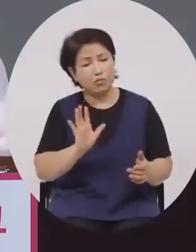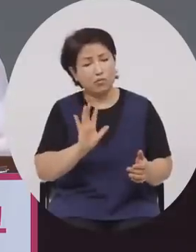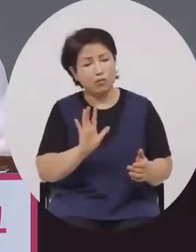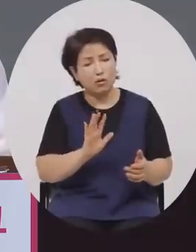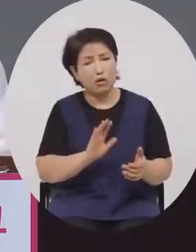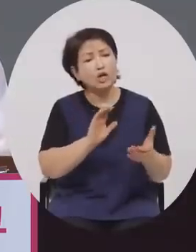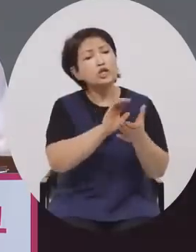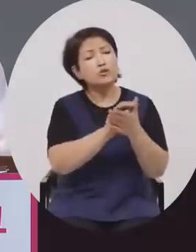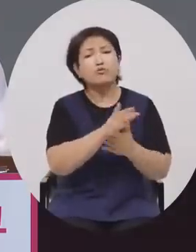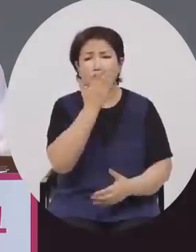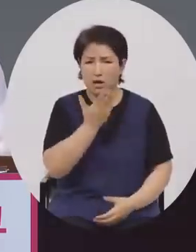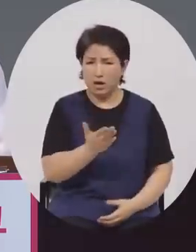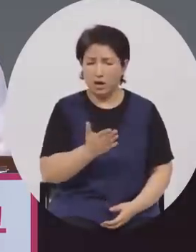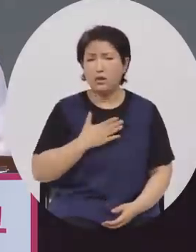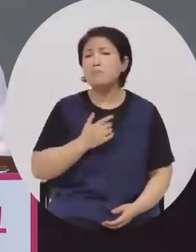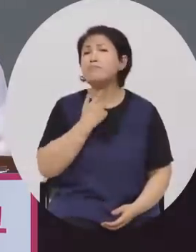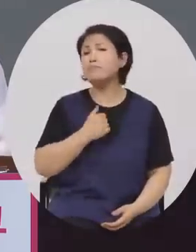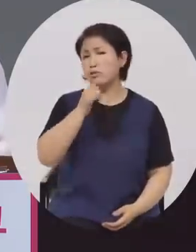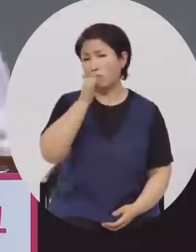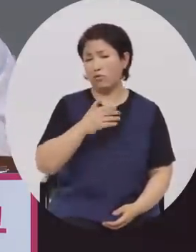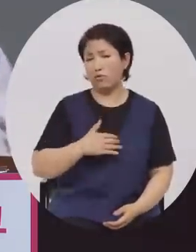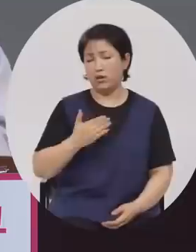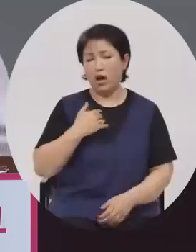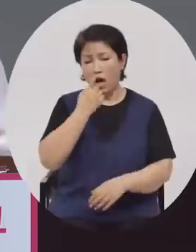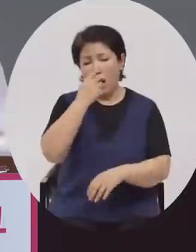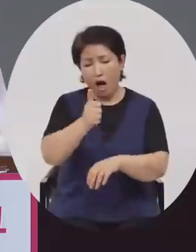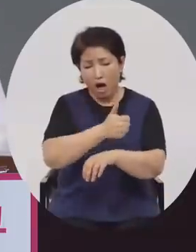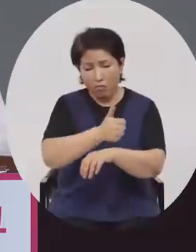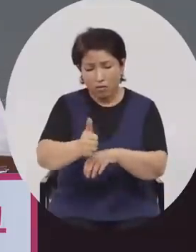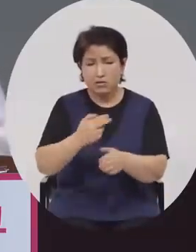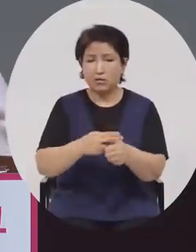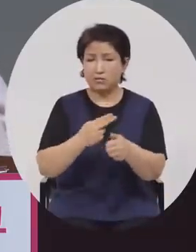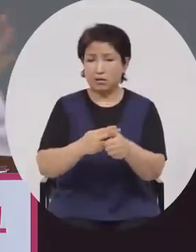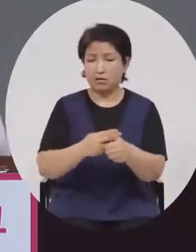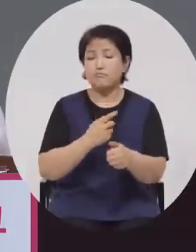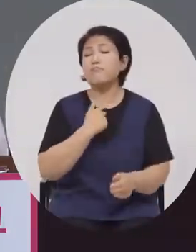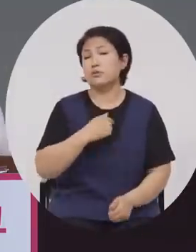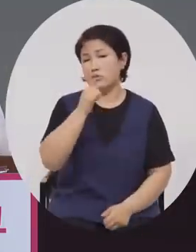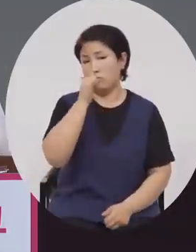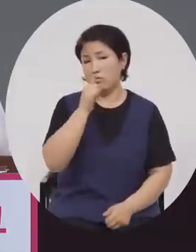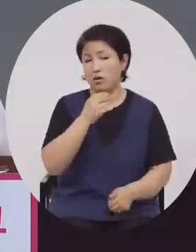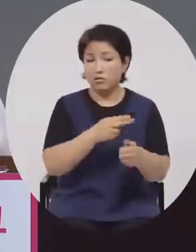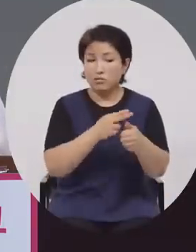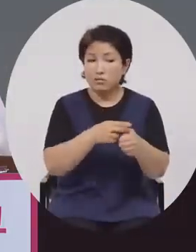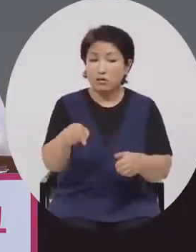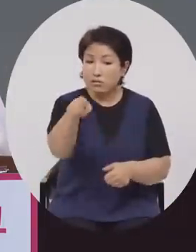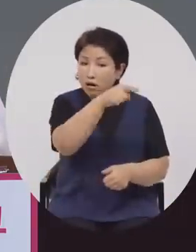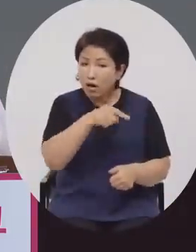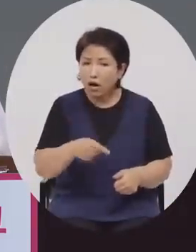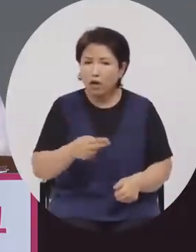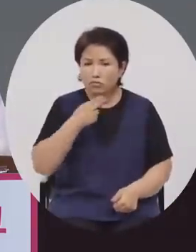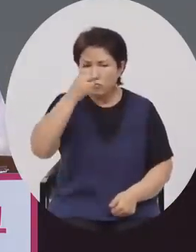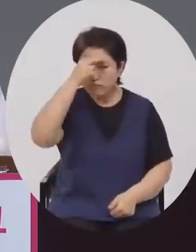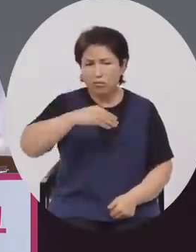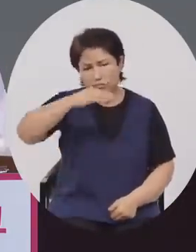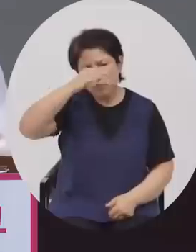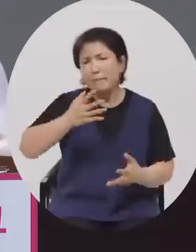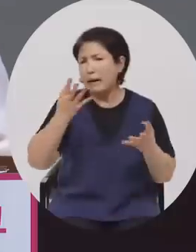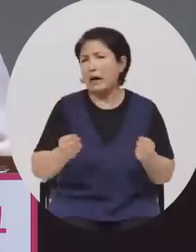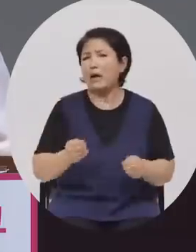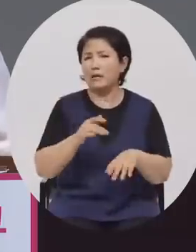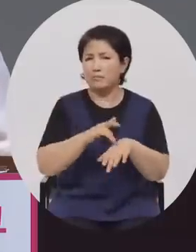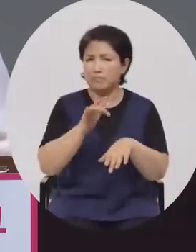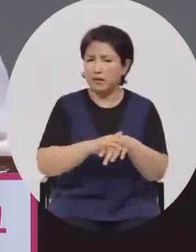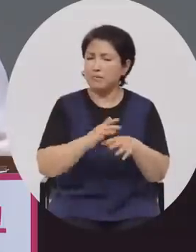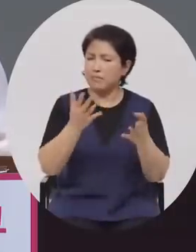친구 못 할까? 아니요, 내 해봤어 옛날에. 내가 학원 선생을 좀 했거든요. 선생들이 술 많이 먹어요, 적게 먹어요. 많이 먹어.